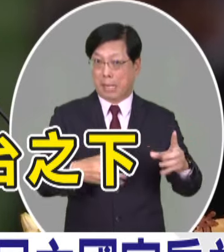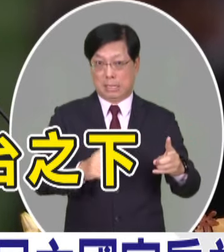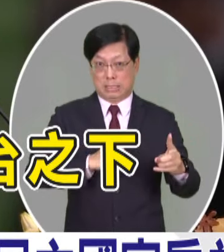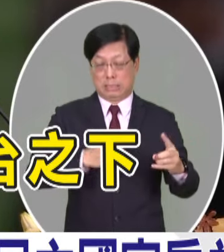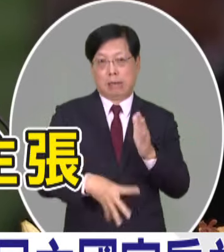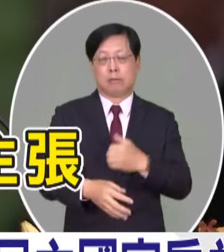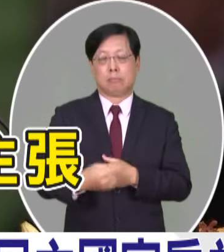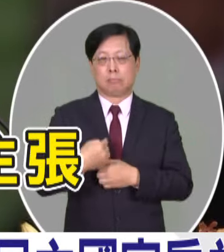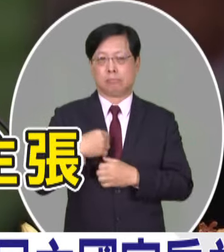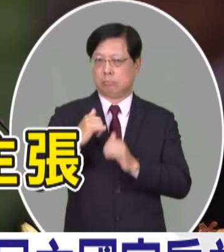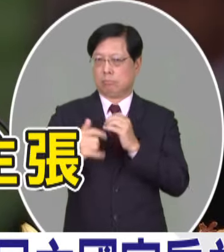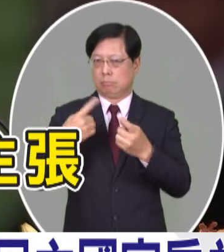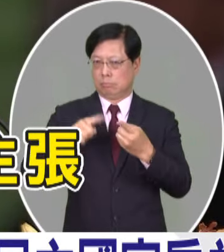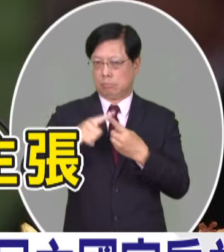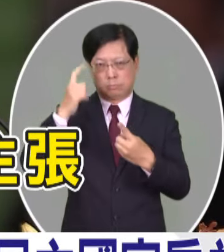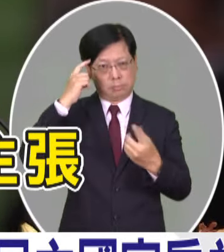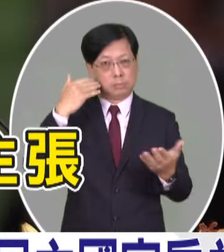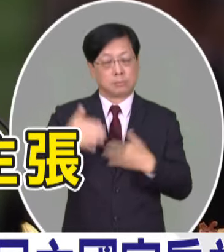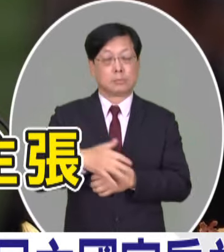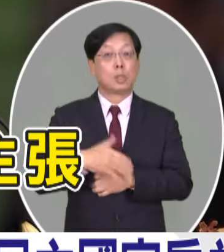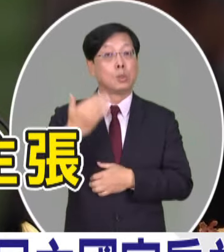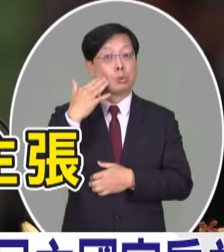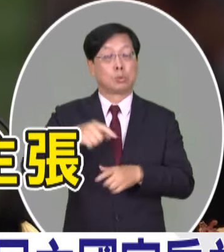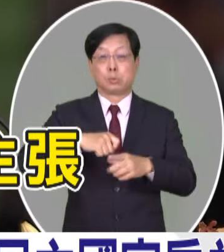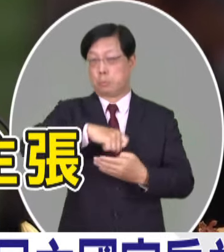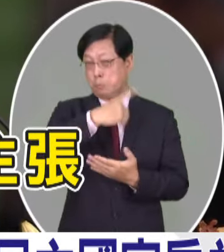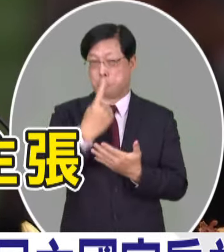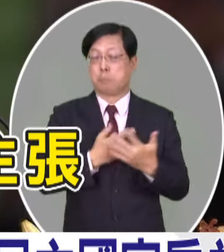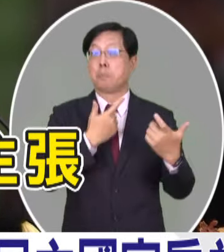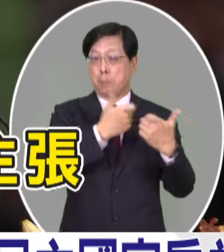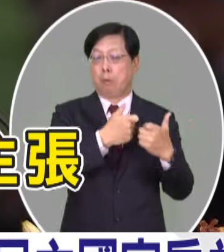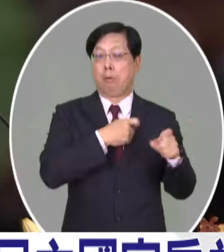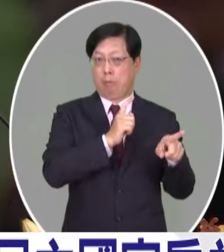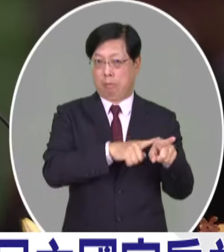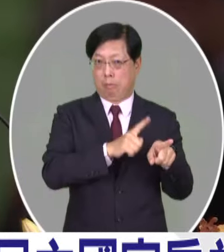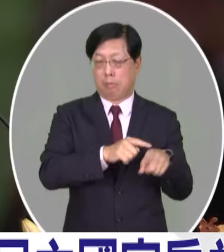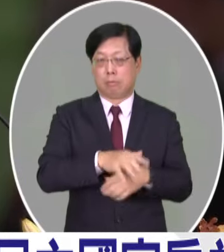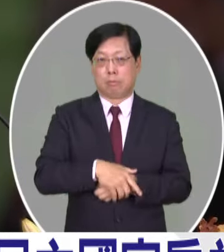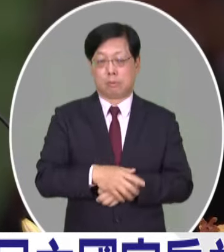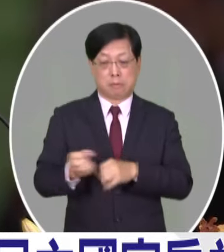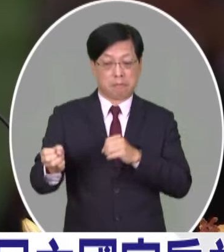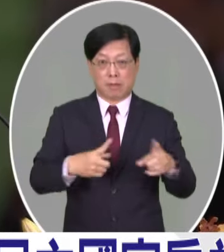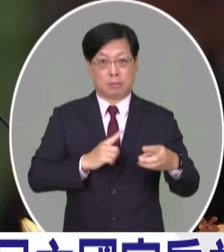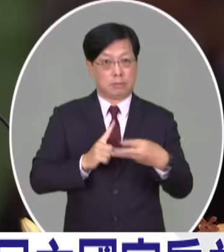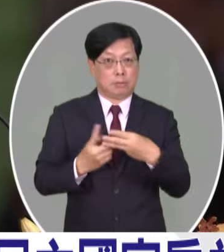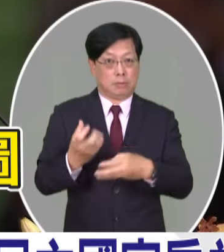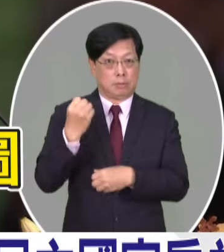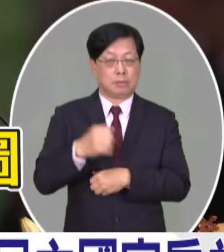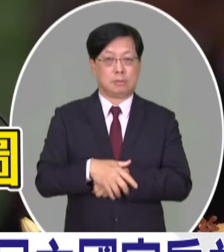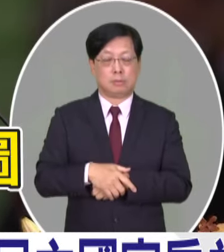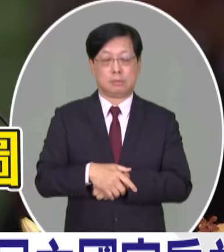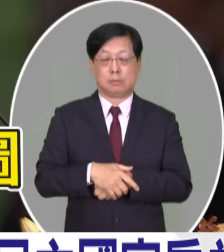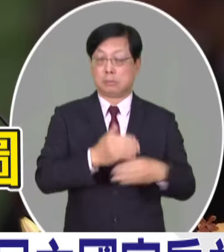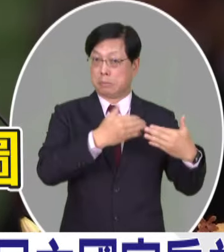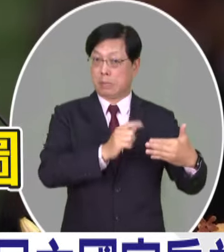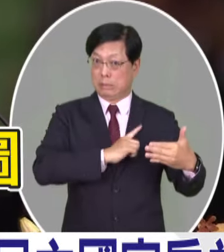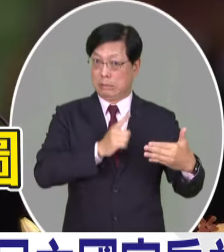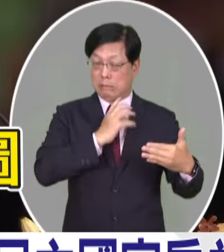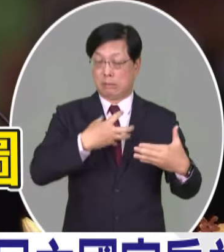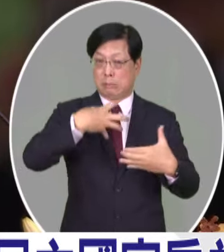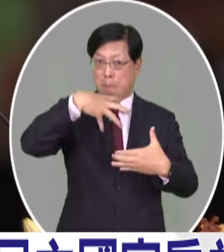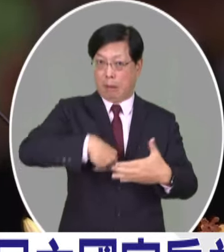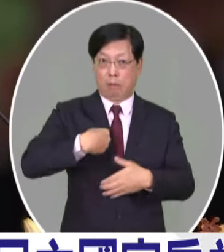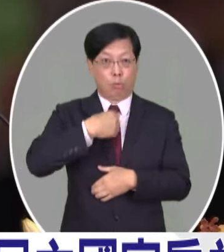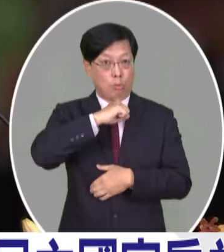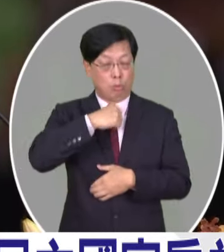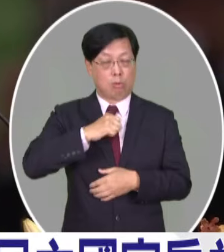犯台之下，即使全盘接受中国的主张，放弃主权，中国并吞台湾的企